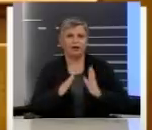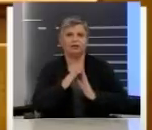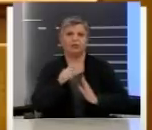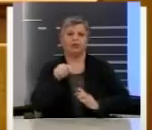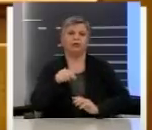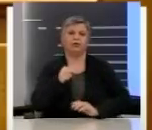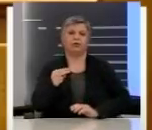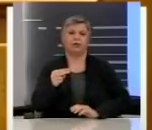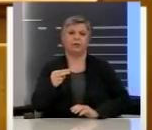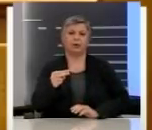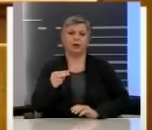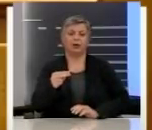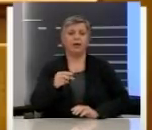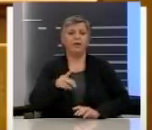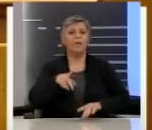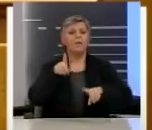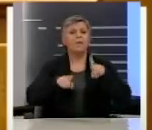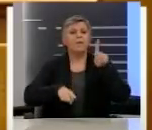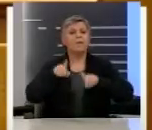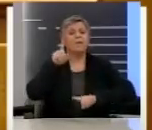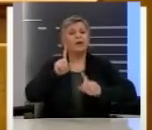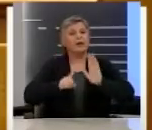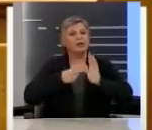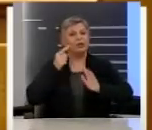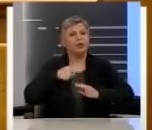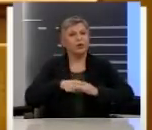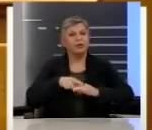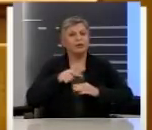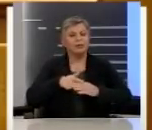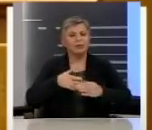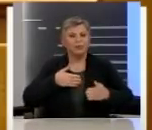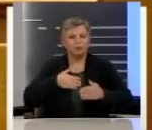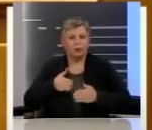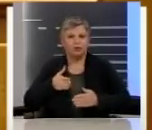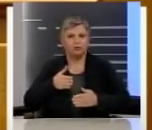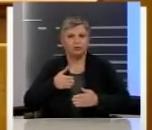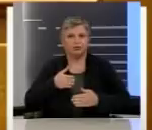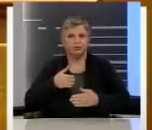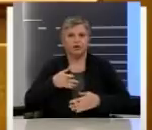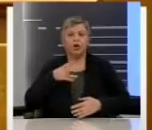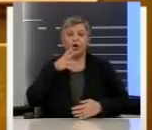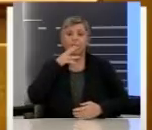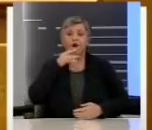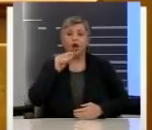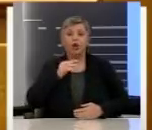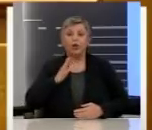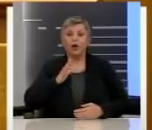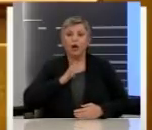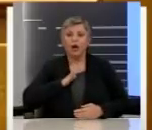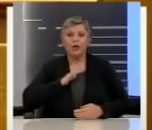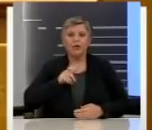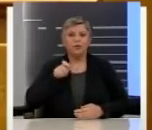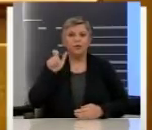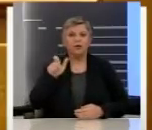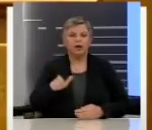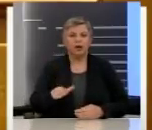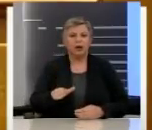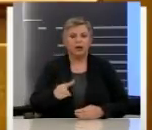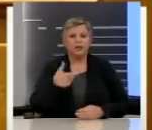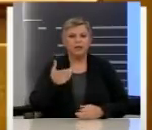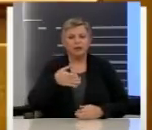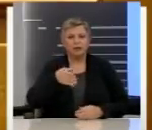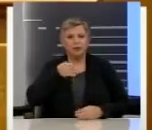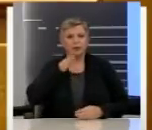σκοντάφοντας όμως πολλές φορές και πάνω σε ανθρώπινες τραγωδίες που έχουν τη ρίζα τους στη